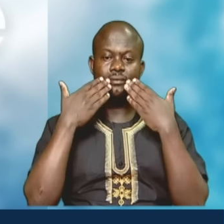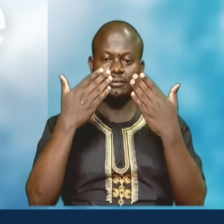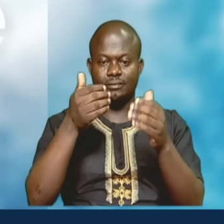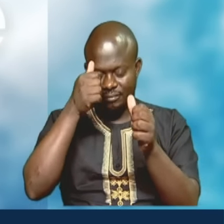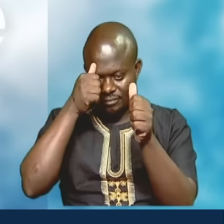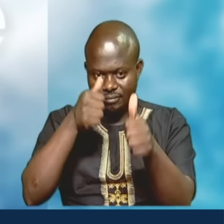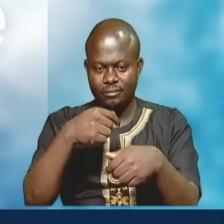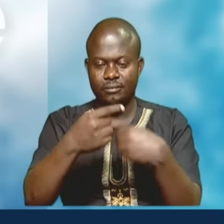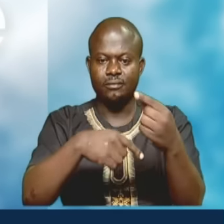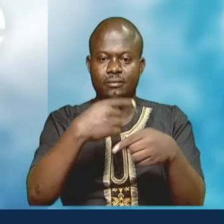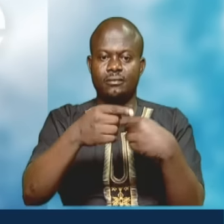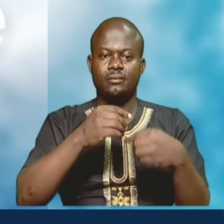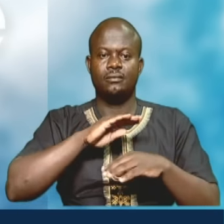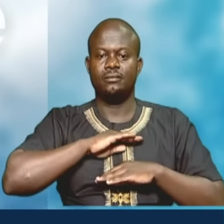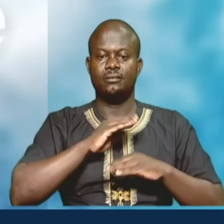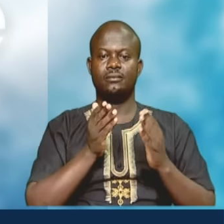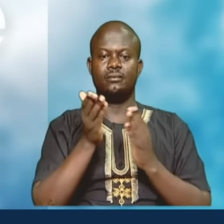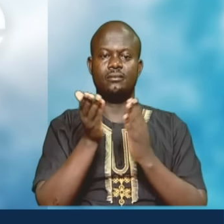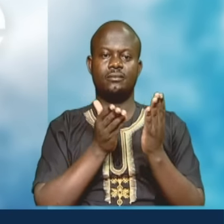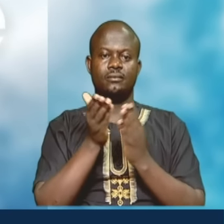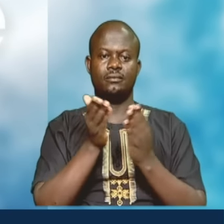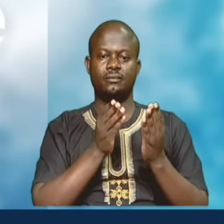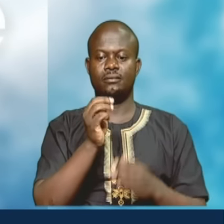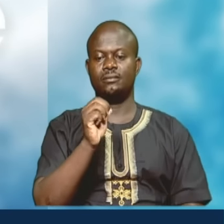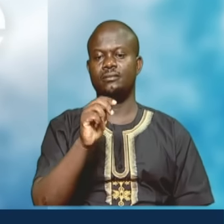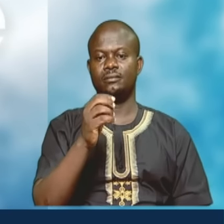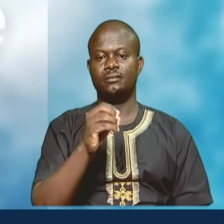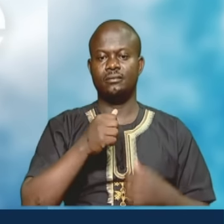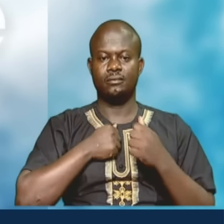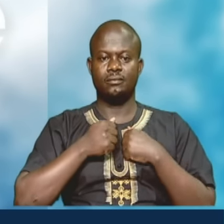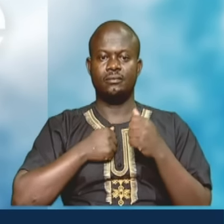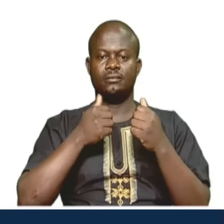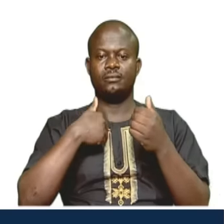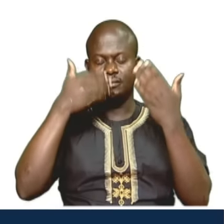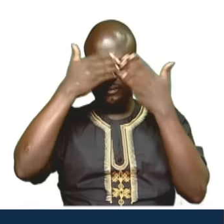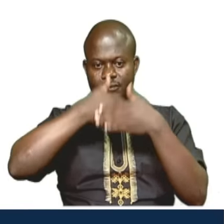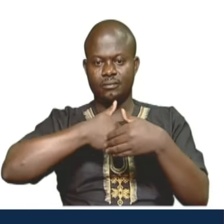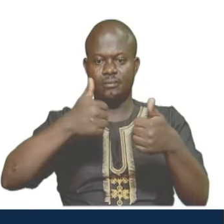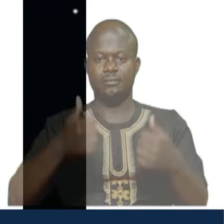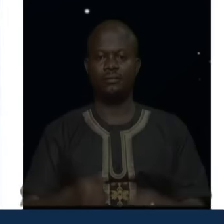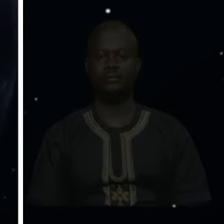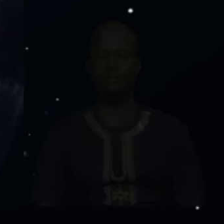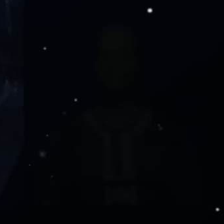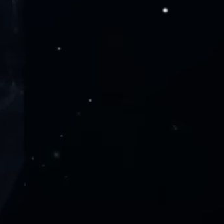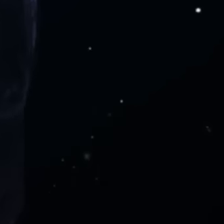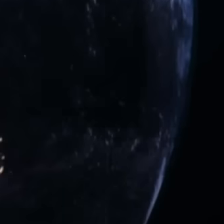kudukurikira, mukomeze kunyurwa na serivisi za Meteo Rwanda. Mugire umugoroba mwiza.